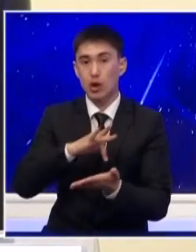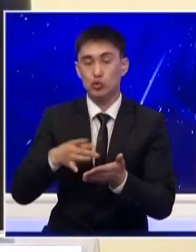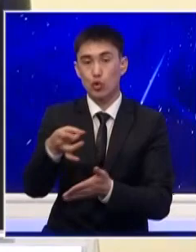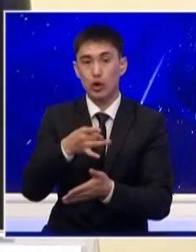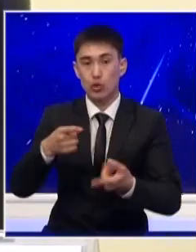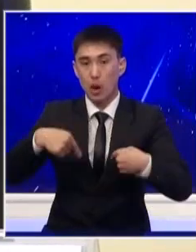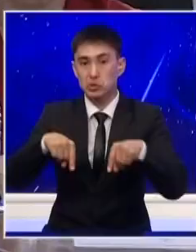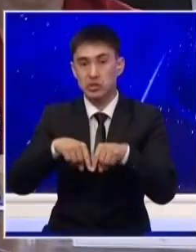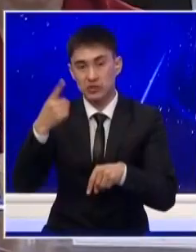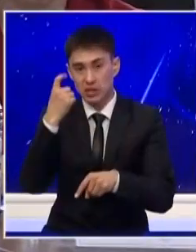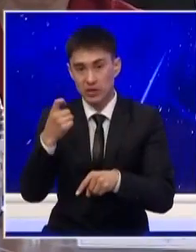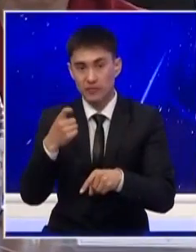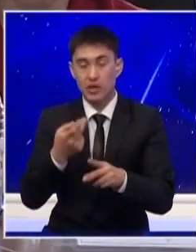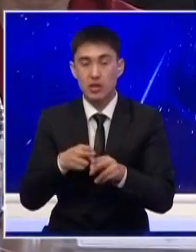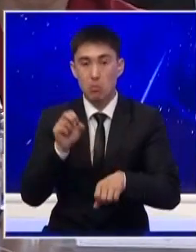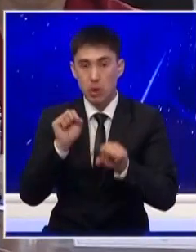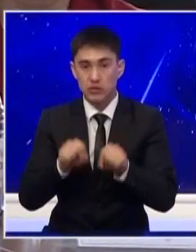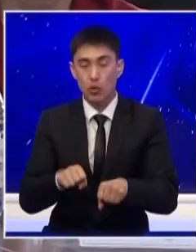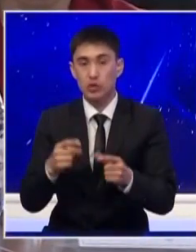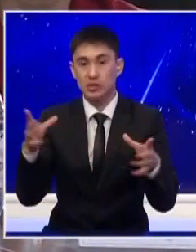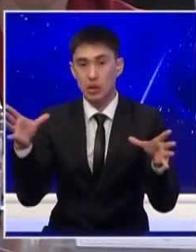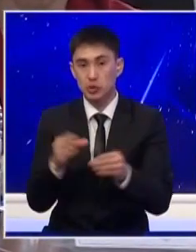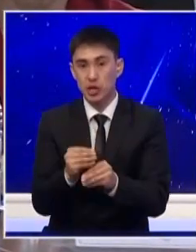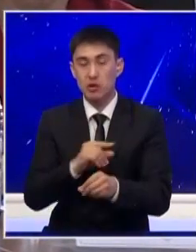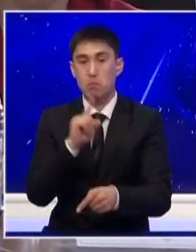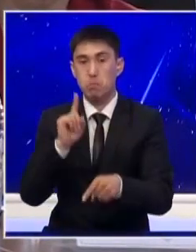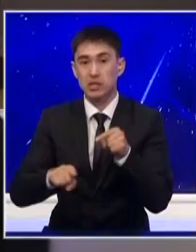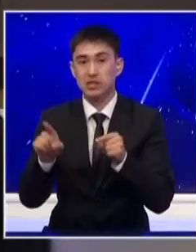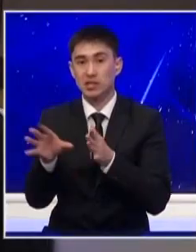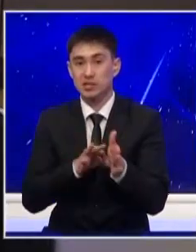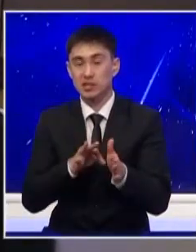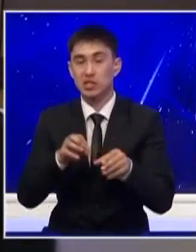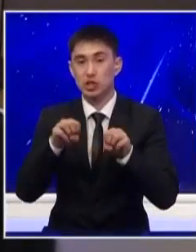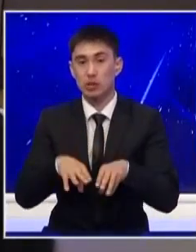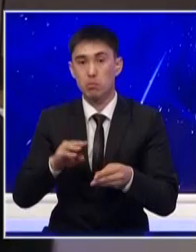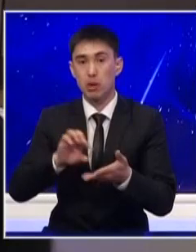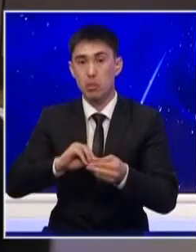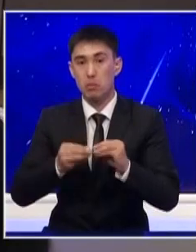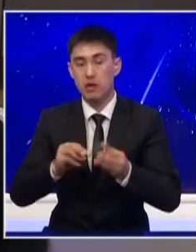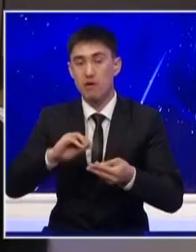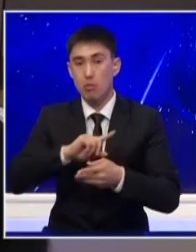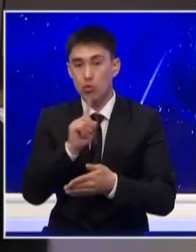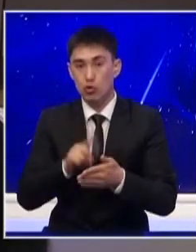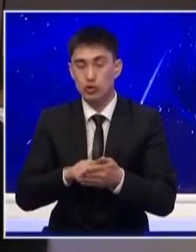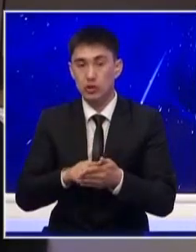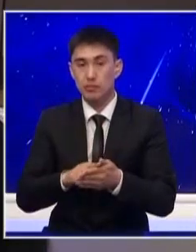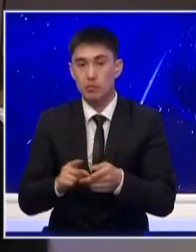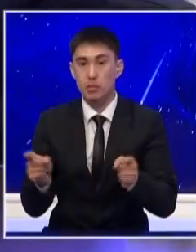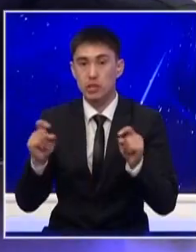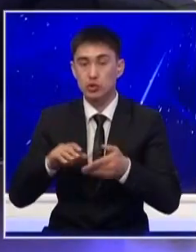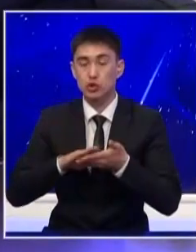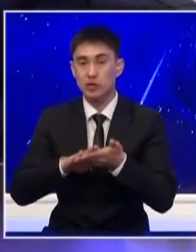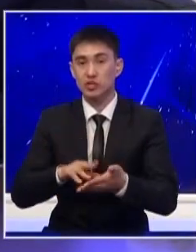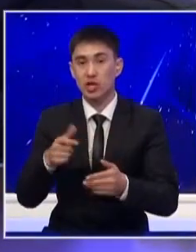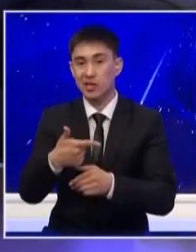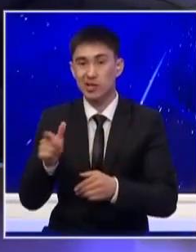районных общественных советов. Это позволит сообща и максимально быстро разрешать проблемные вопросы, поступающие от граждан. Кроме